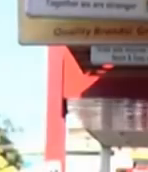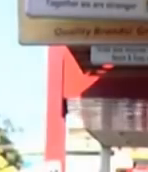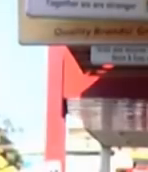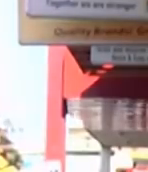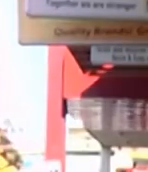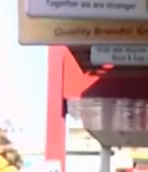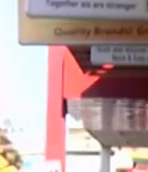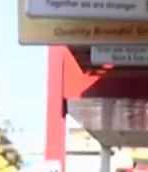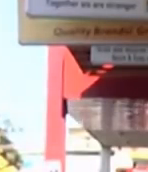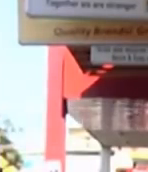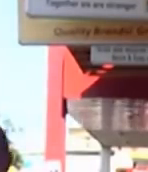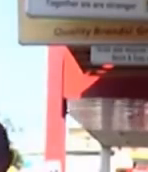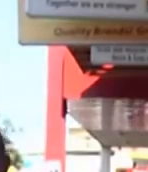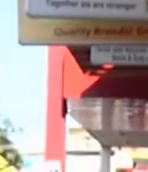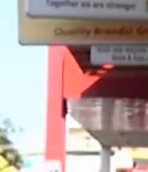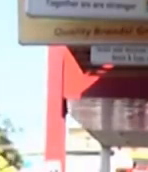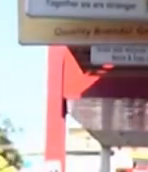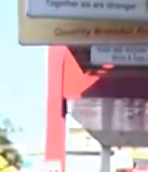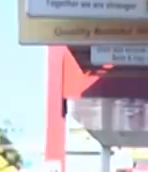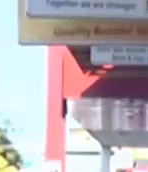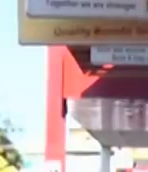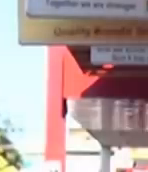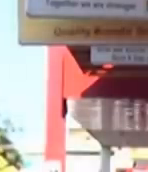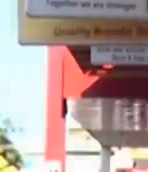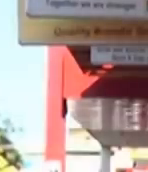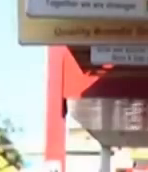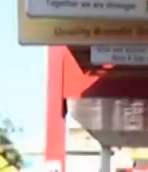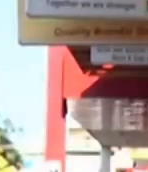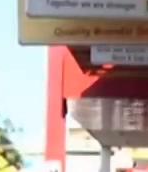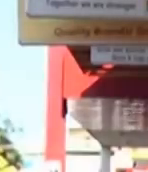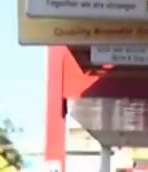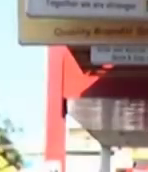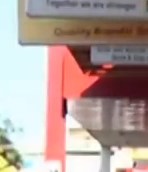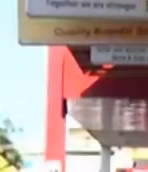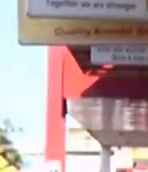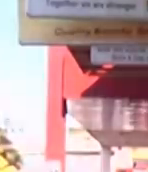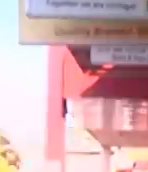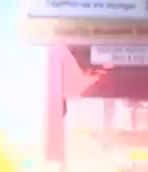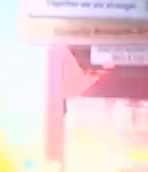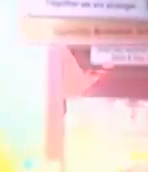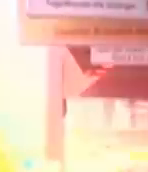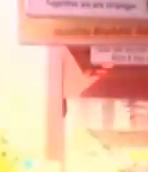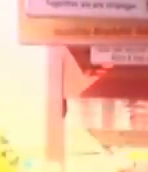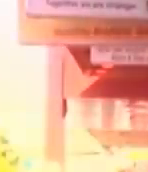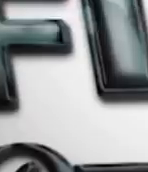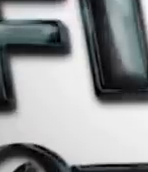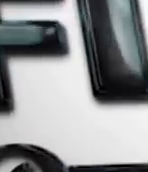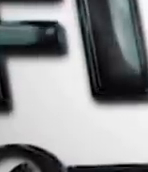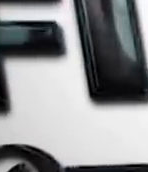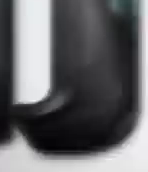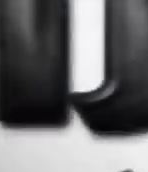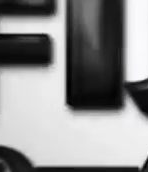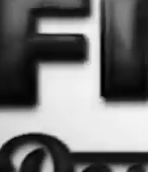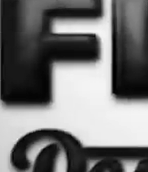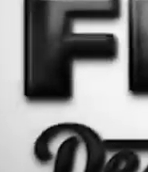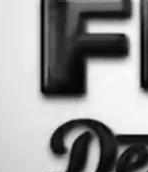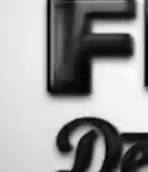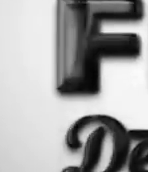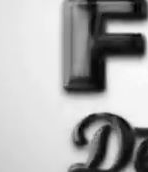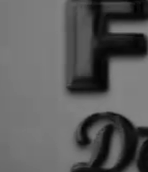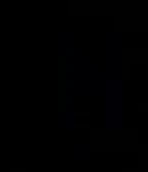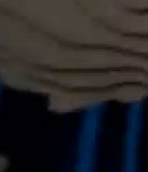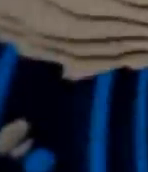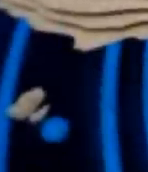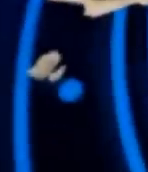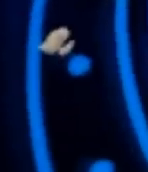मैं तो नहीं में रहता हूँ और रेडियो फीजी बहुत रेडियो फीजी रोज सुनता हूँ. रेडियो फीजी 2 देश